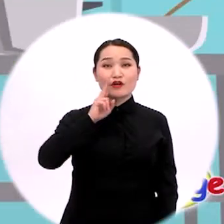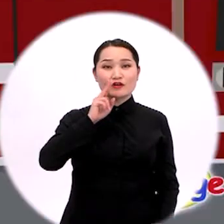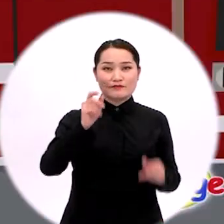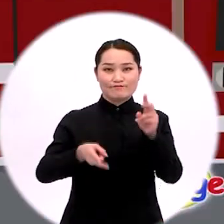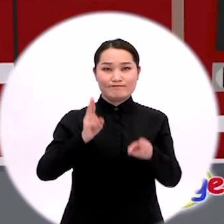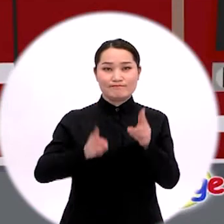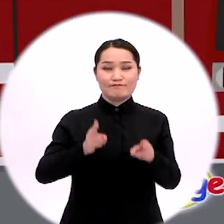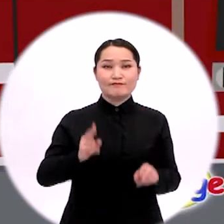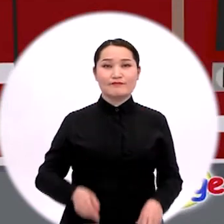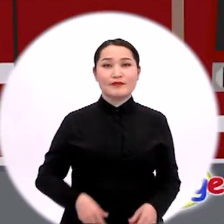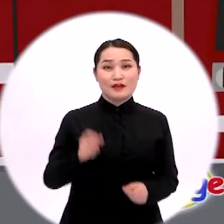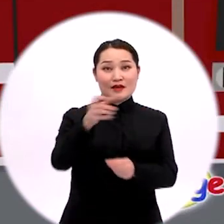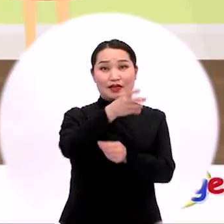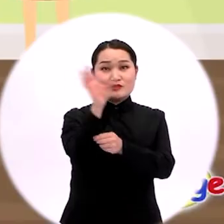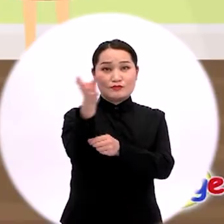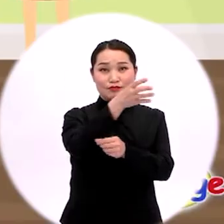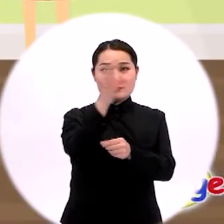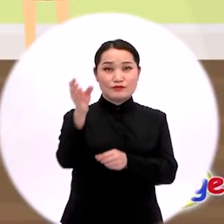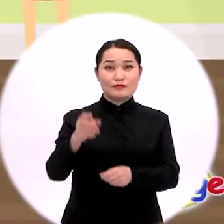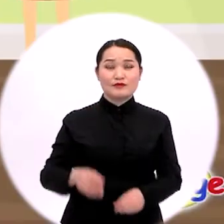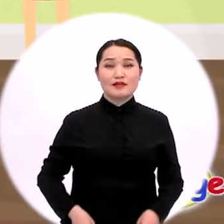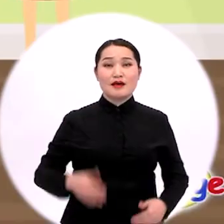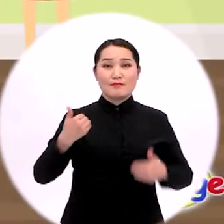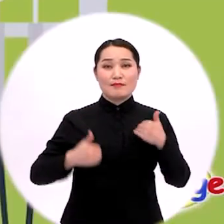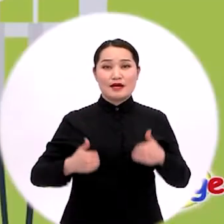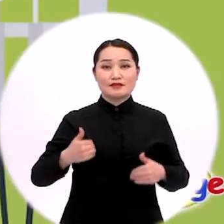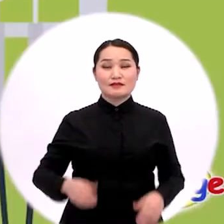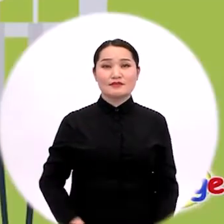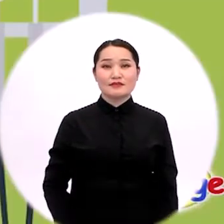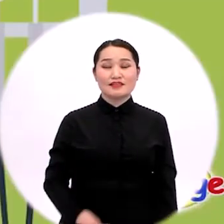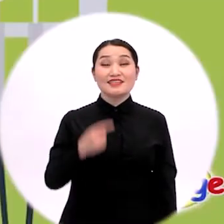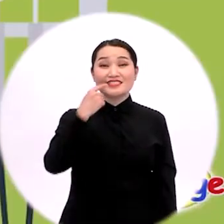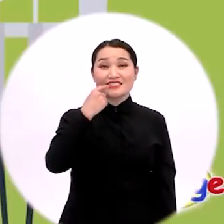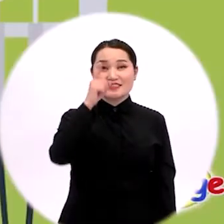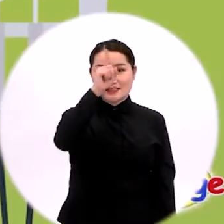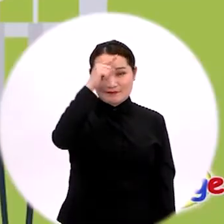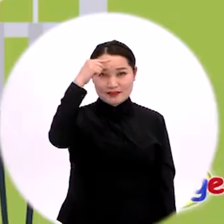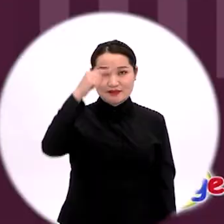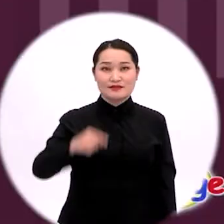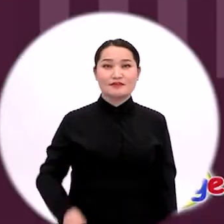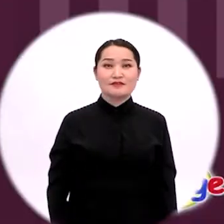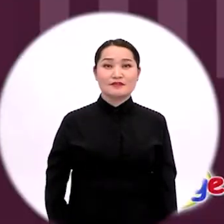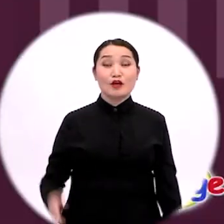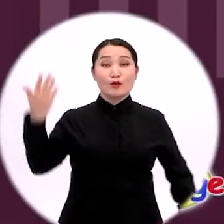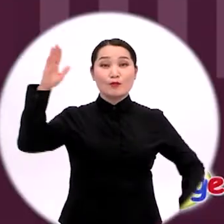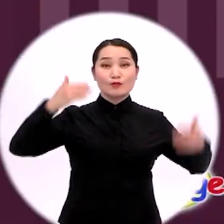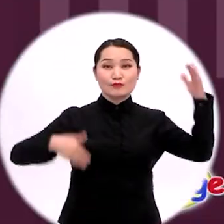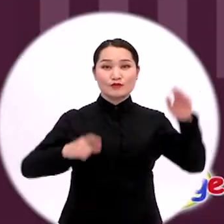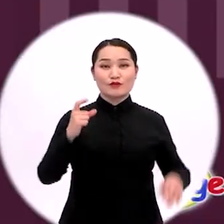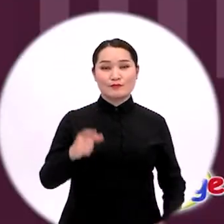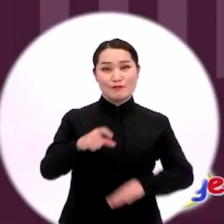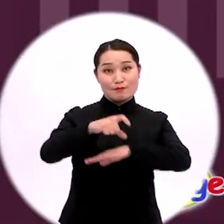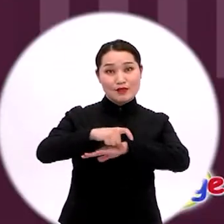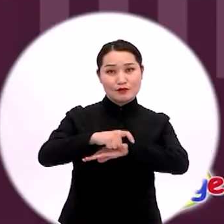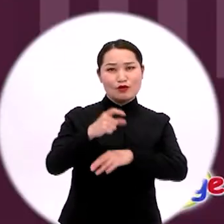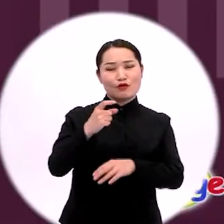тогооч, гал сөнөөгч, багш, шүдний эмч, бүжигчин